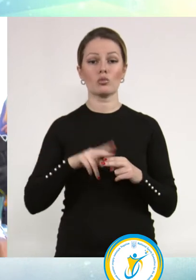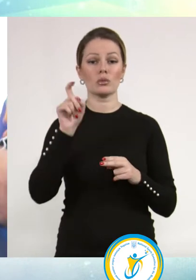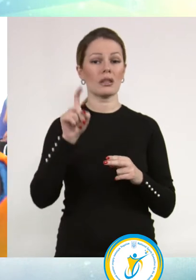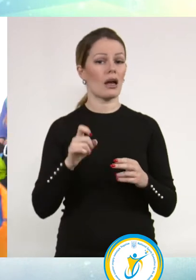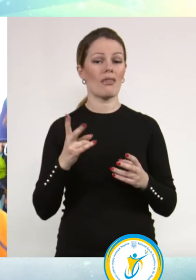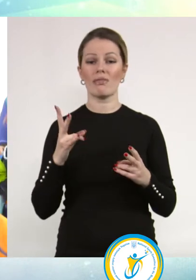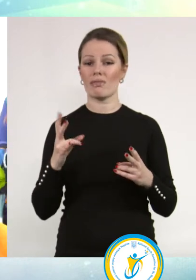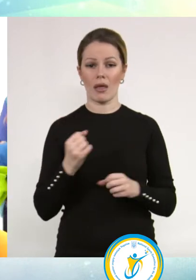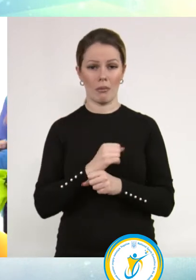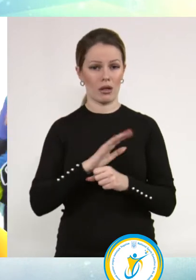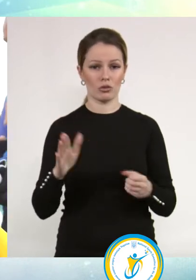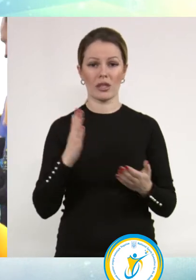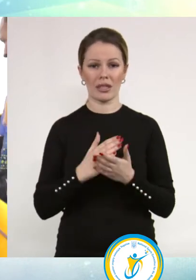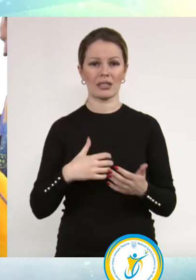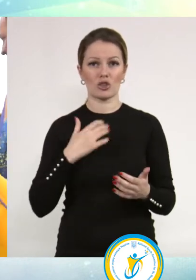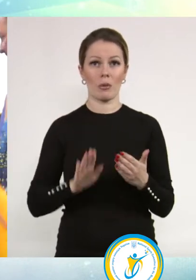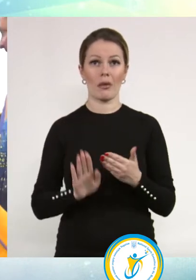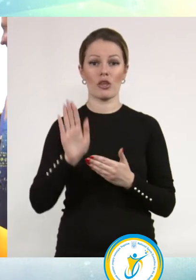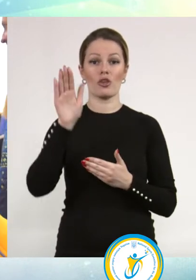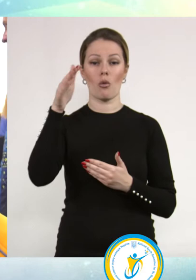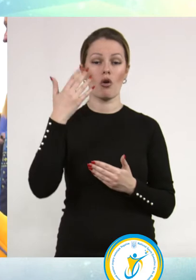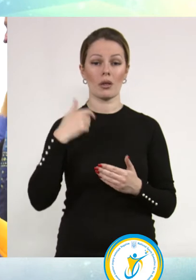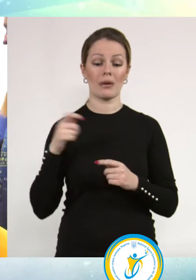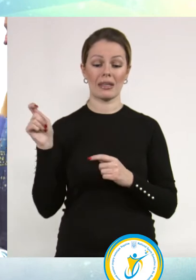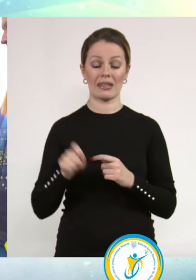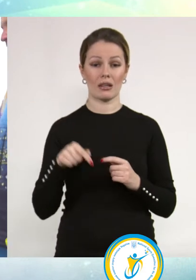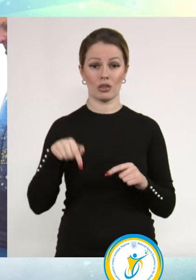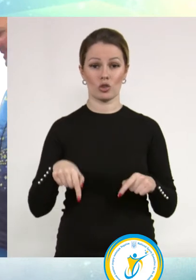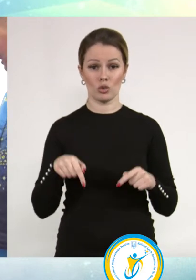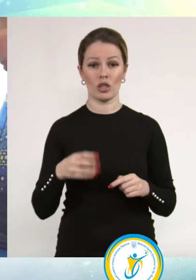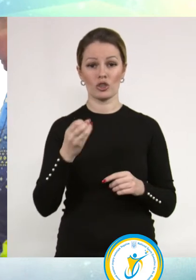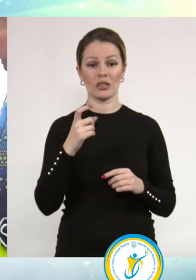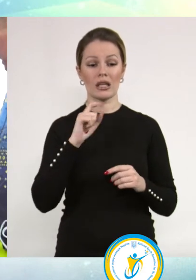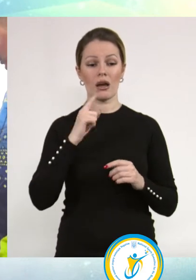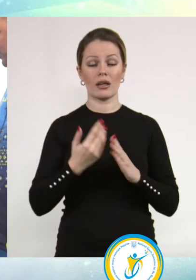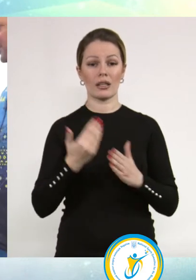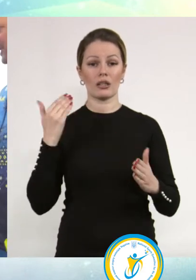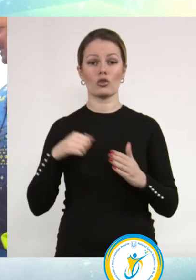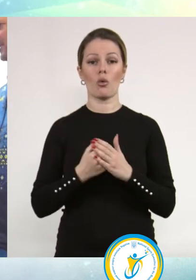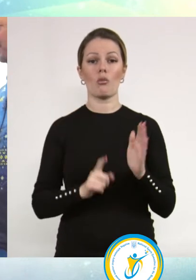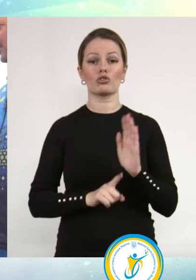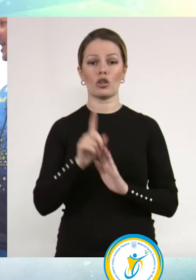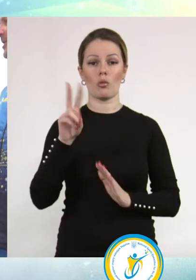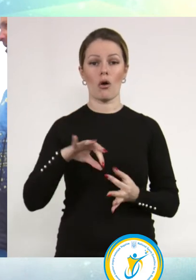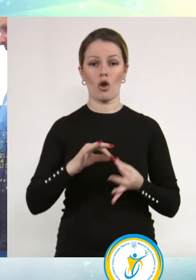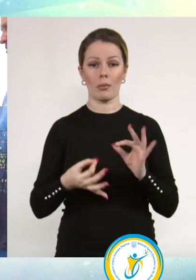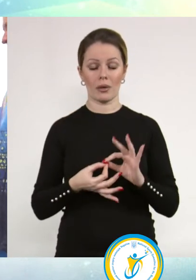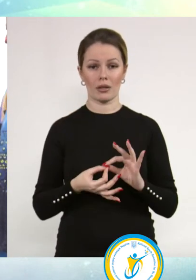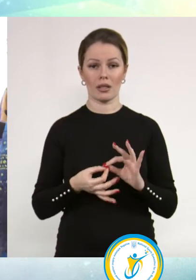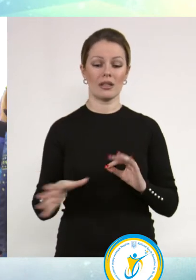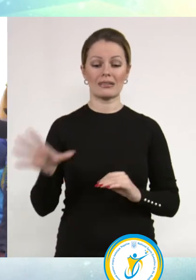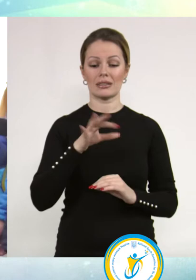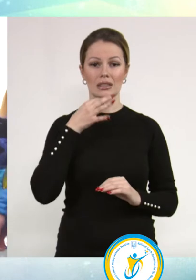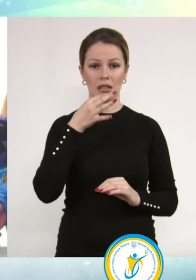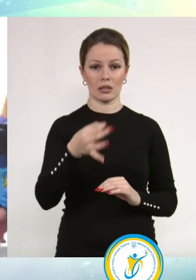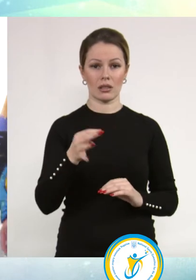Тут є страшні підйоми. І коли ми їхали сюди, ще за рік до початку Паралімпіади, всі